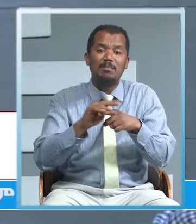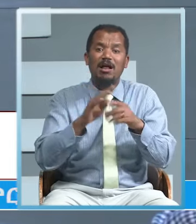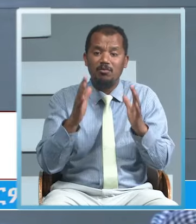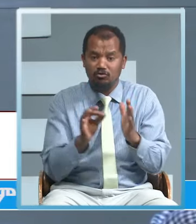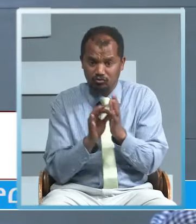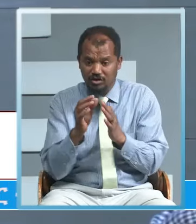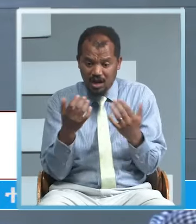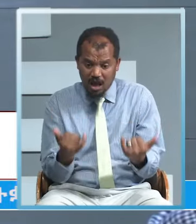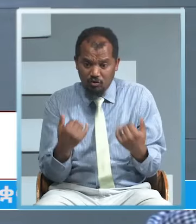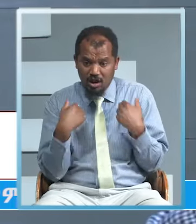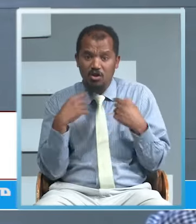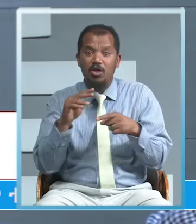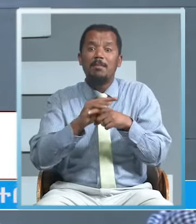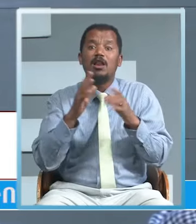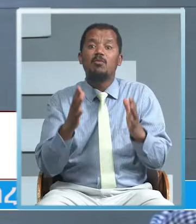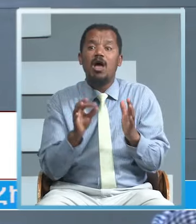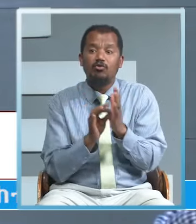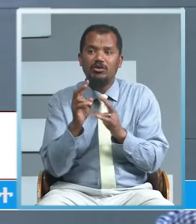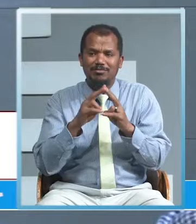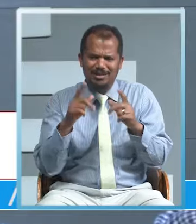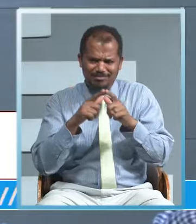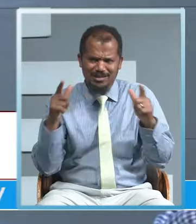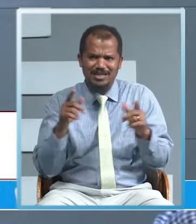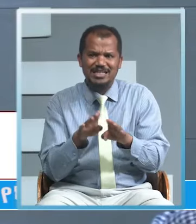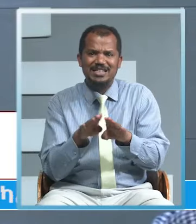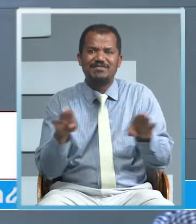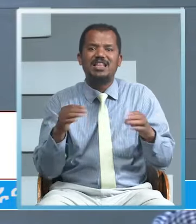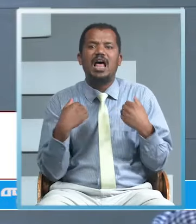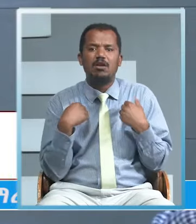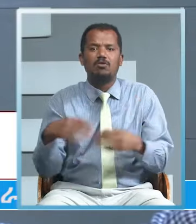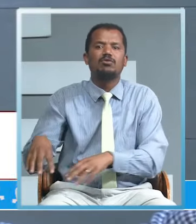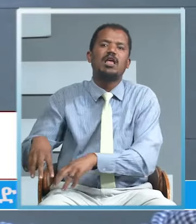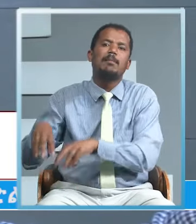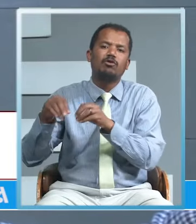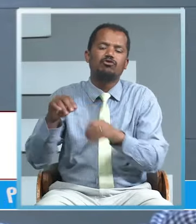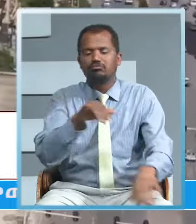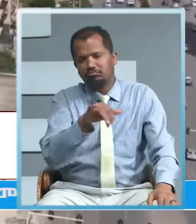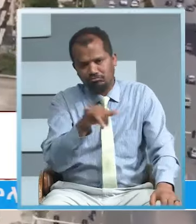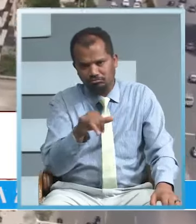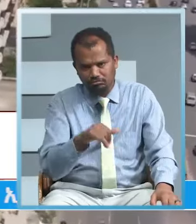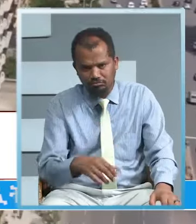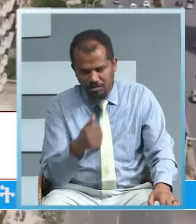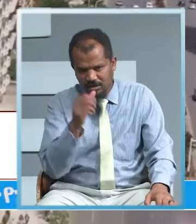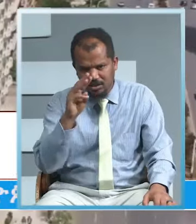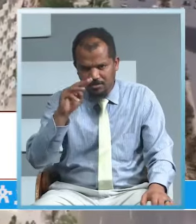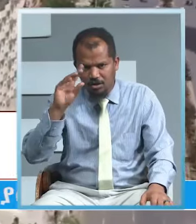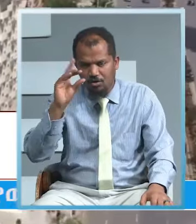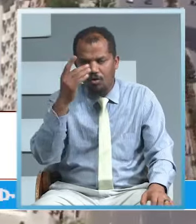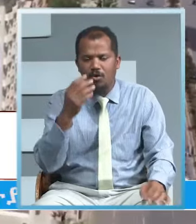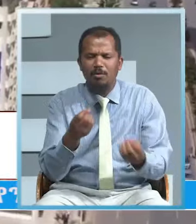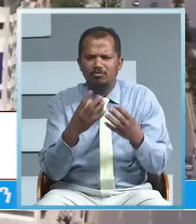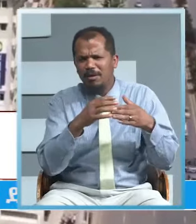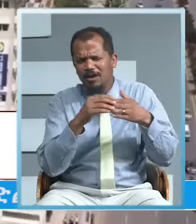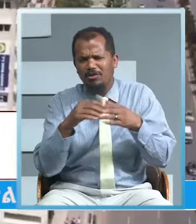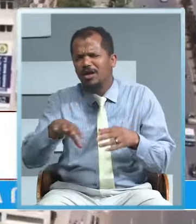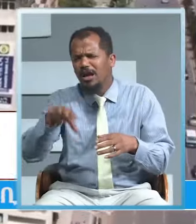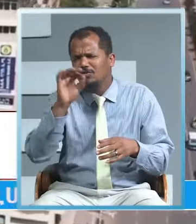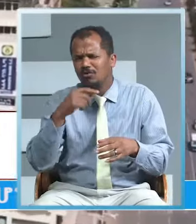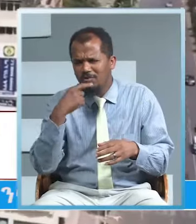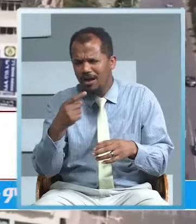የባለሙያዎች ቁጥርና አሁን ያሉት የባለሙያዎች ቁጥር በጣም ትልቅ ክፍተት አለው። ተማሪዎችም ላይ ተመሳሳይ ነው። ኢሳመኮ ከክልሉ አመራሮች አገኘሁት